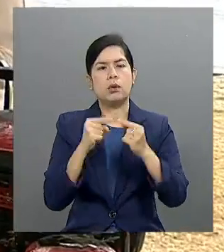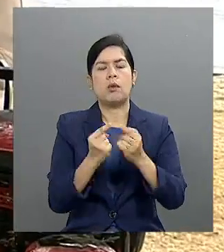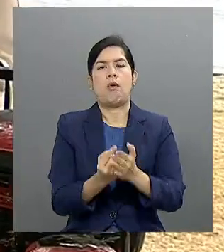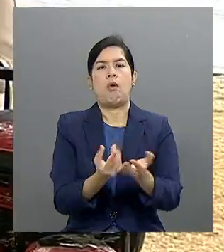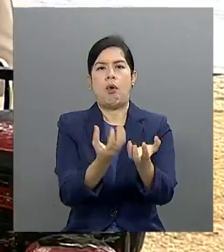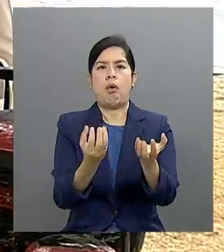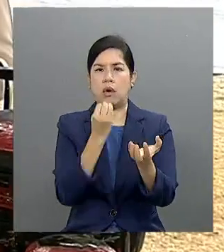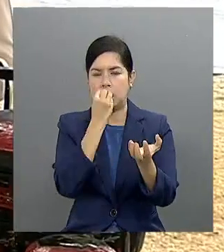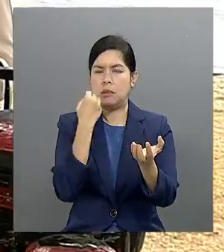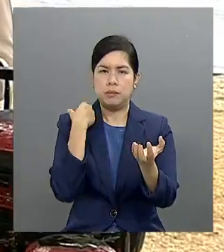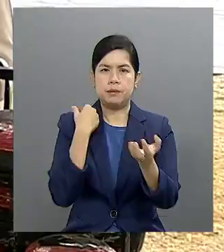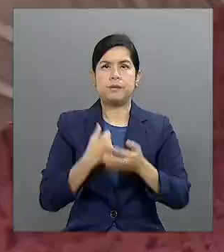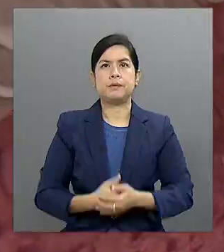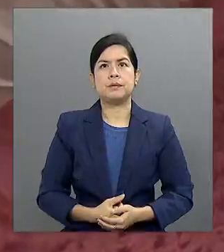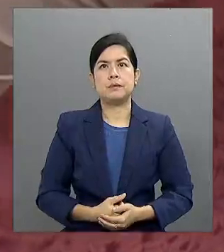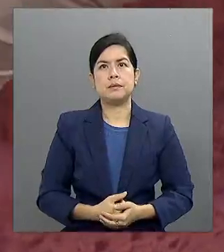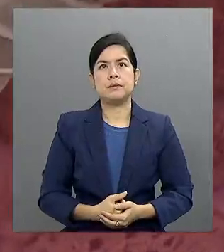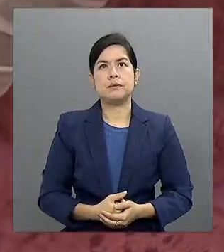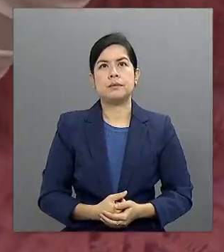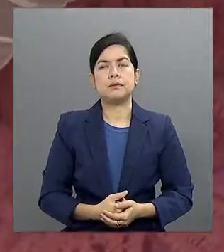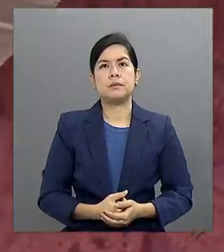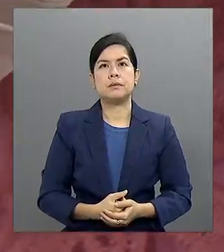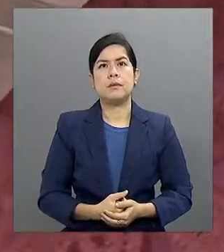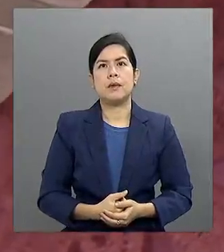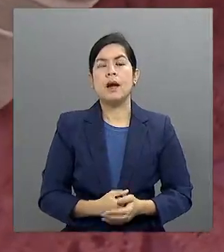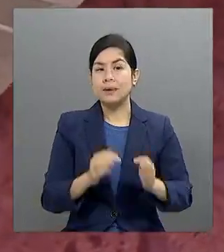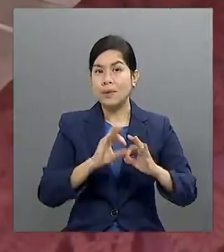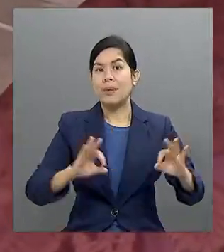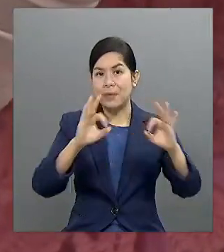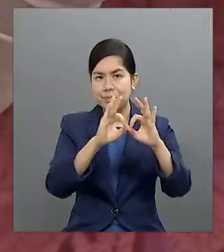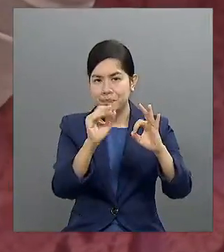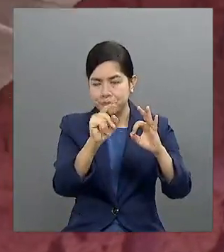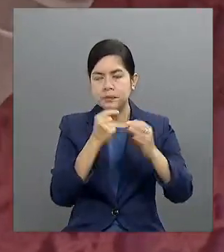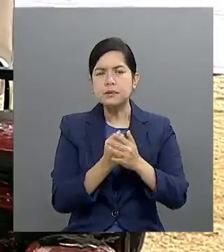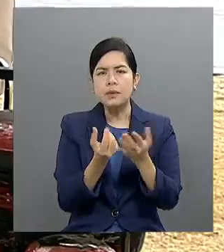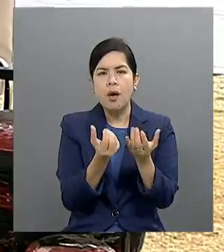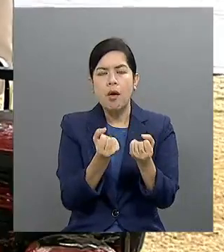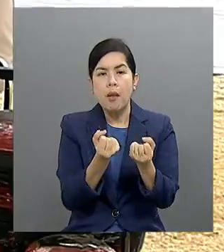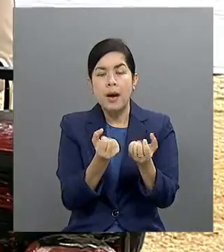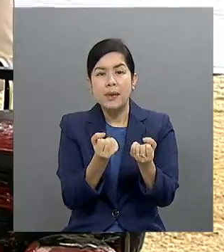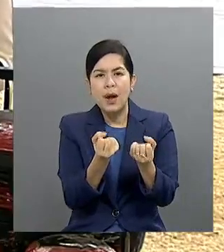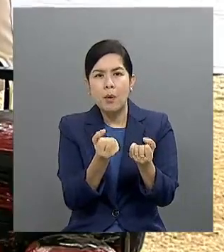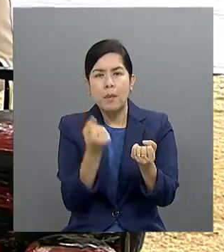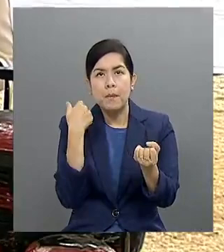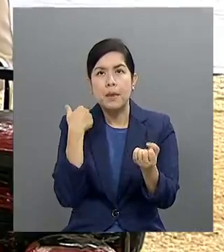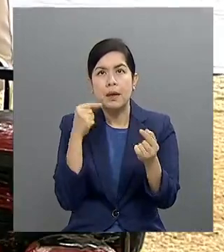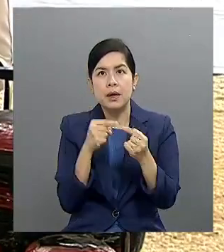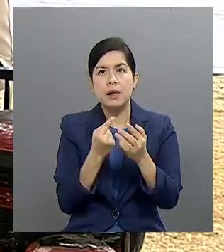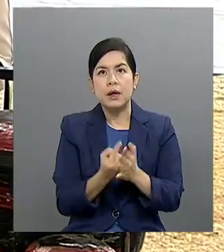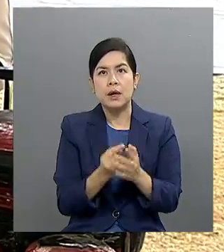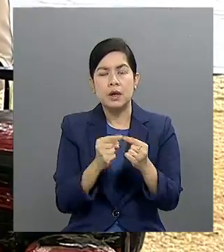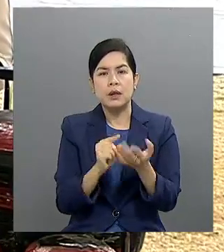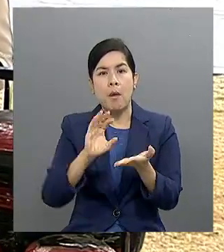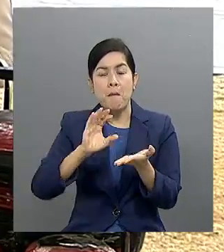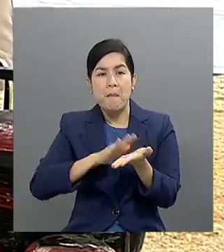ก็กินได้ถูกต้อง มาก ก็คือส่วนผสมหลักของเขาค่ะเขาทำมาจากแป้งข้าวเหนียวค่ะจริงๆแป้งนำแป้งข้าวเหนียวนวดกับน้ำค่ะแล้วของเราใส่น้